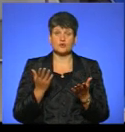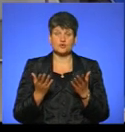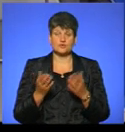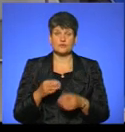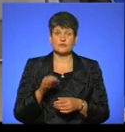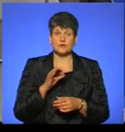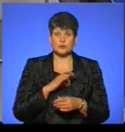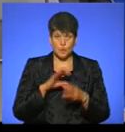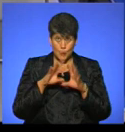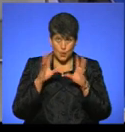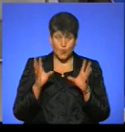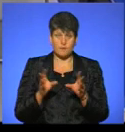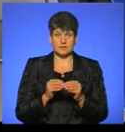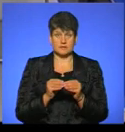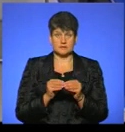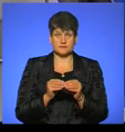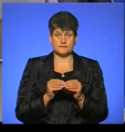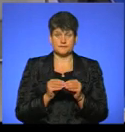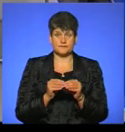застосувати комплекс отож,